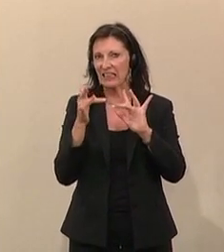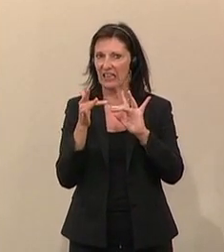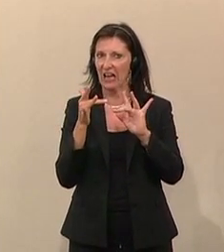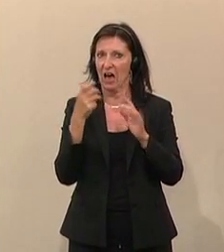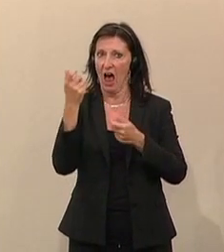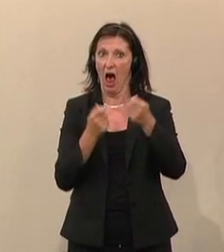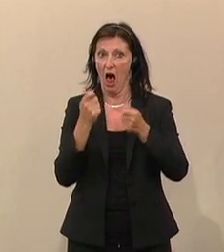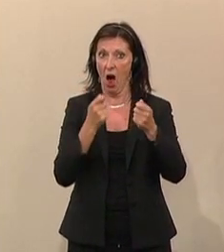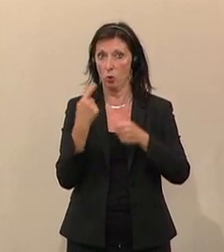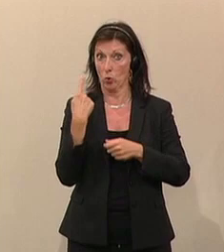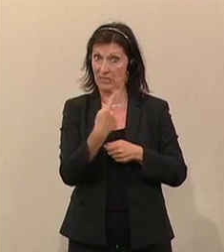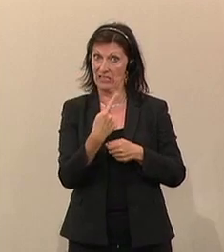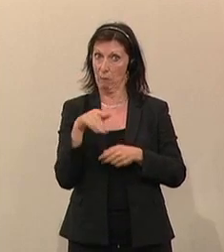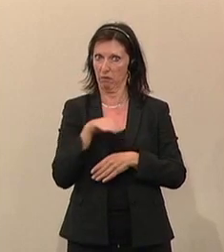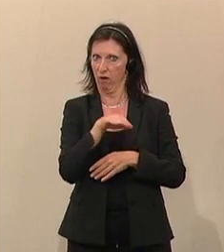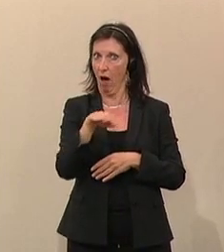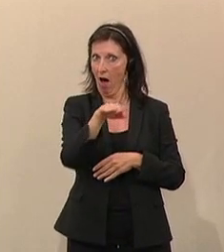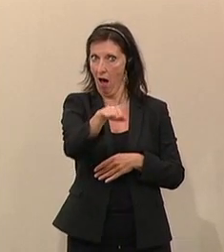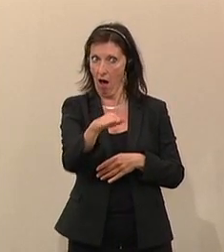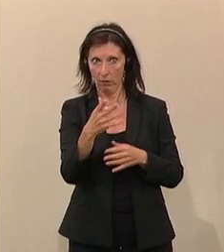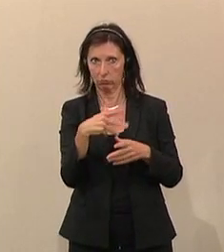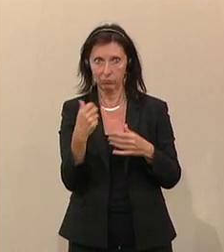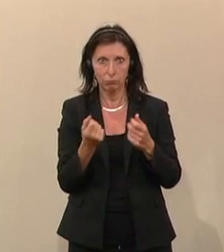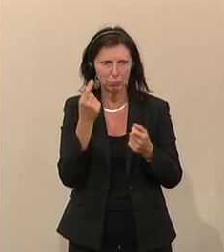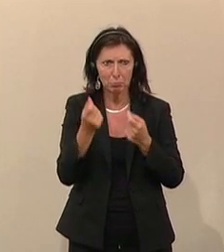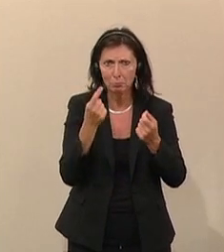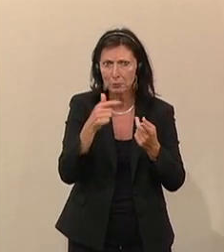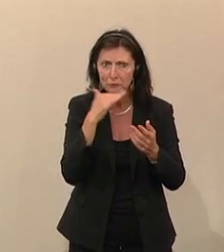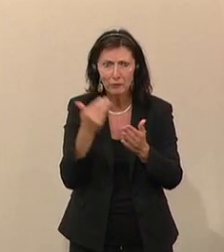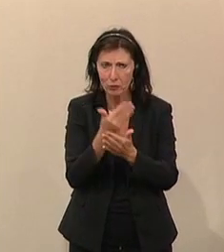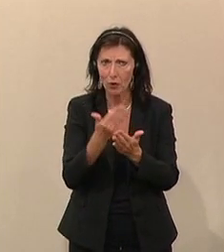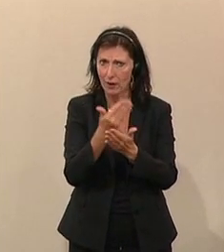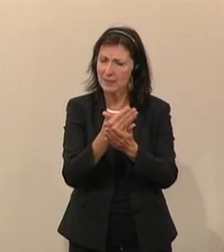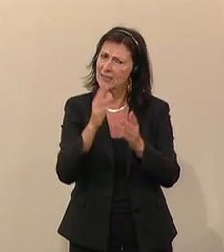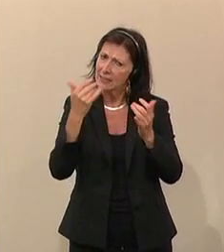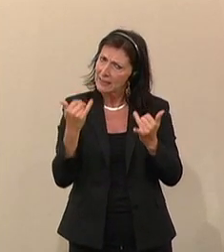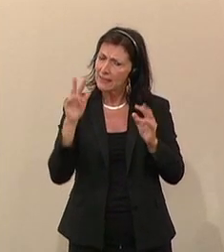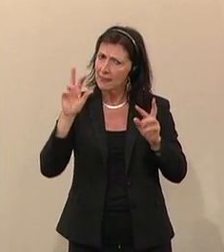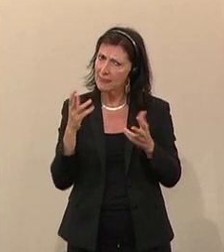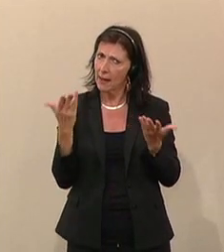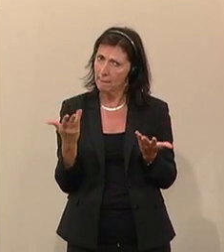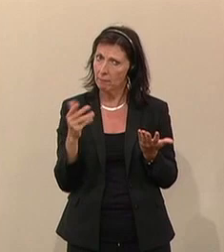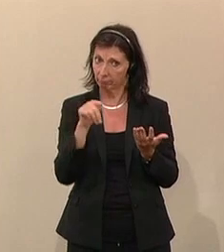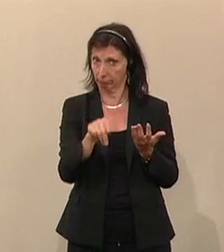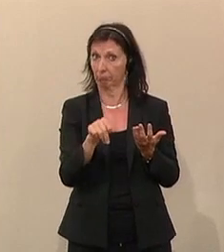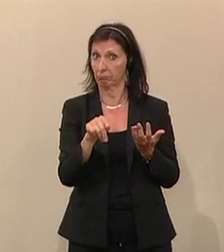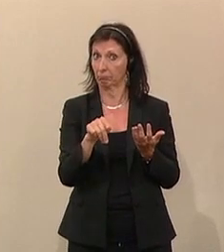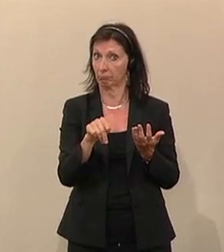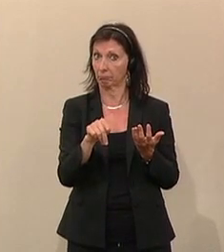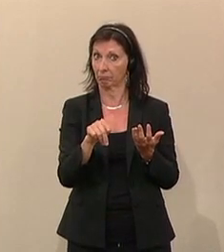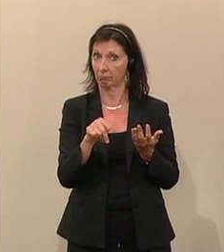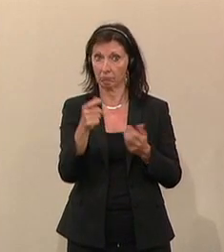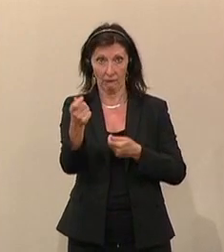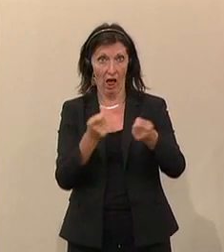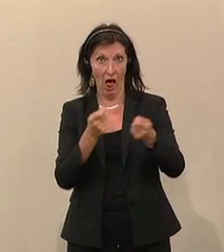sehr sehr viel und hier auch die frage auf und diese auch zu klären wem gehören die daten die bei dem smart